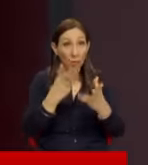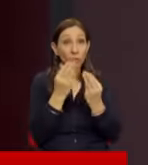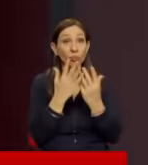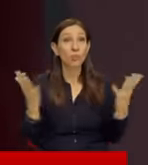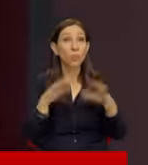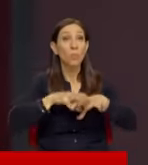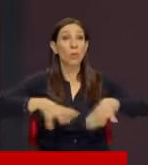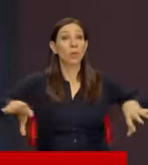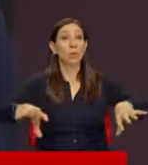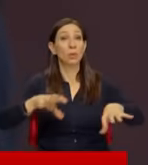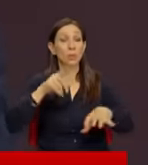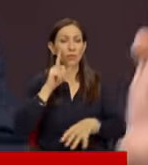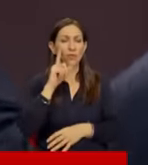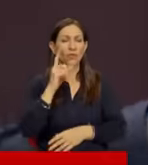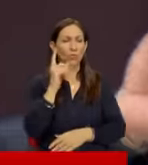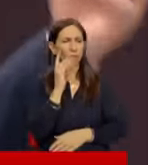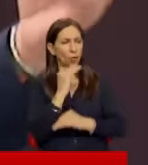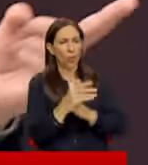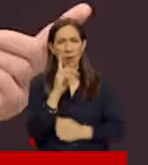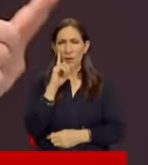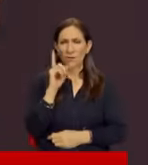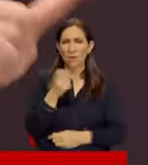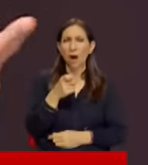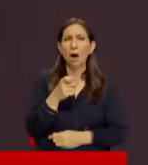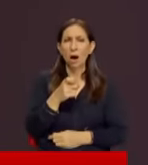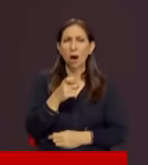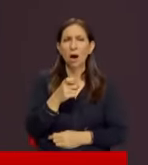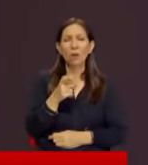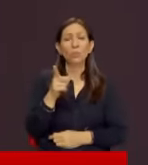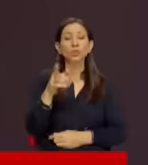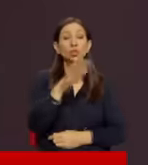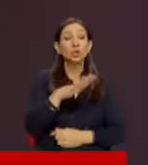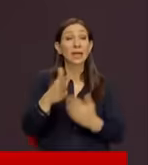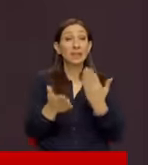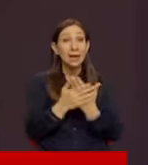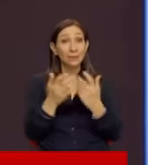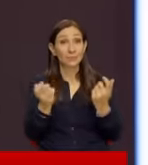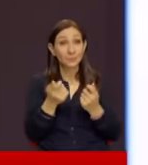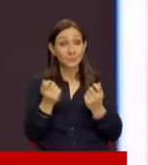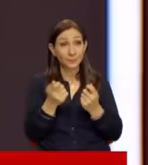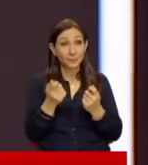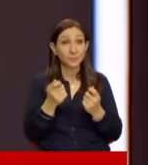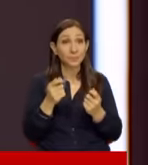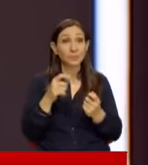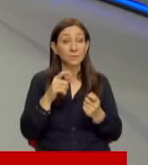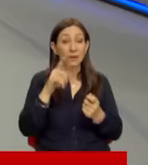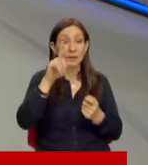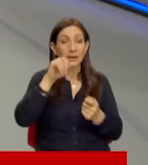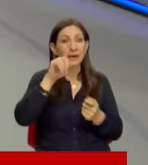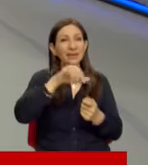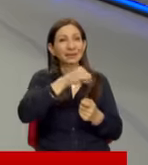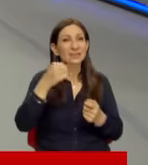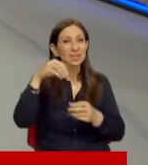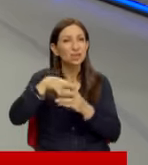yani. Vatandaş onu da fark etti. Bir de senin söylediğin bu sosyal yardım işi hazine boşaldığı için